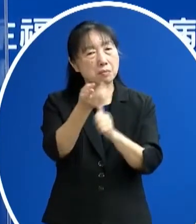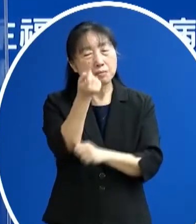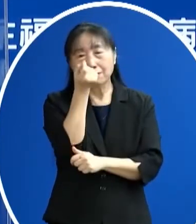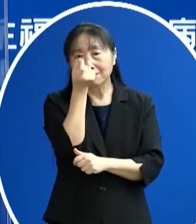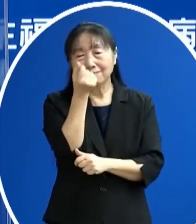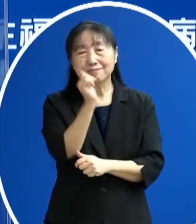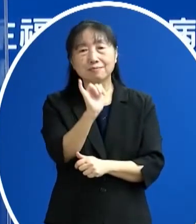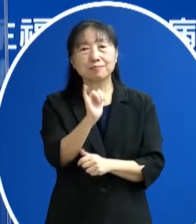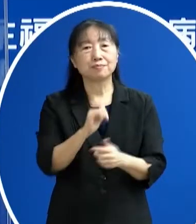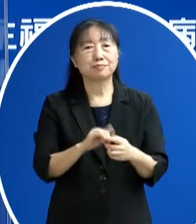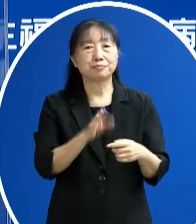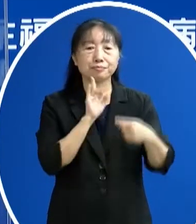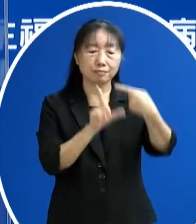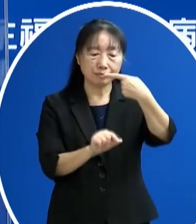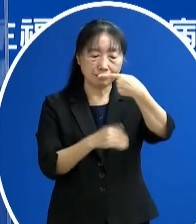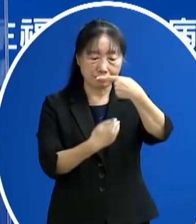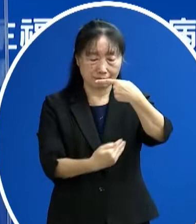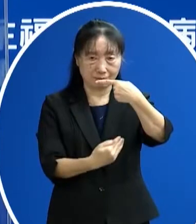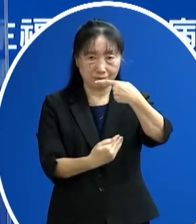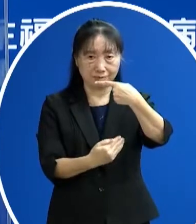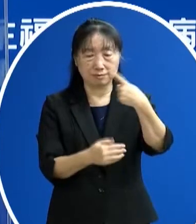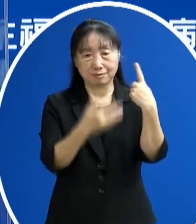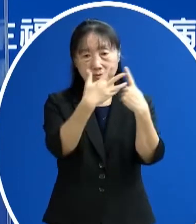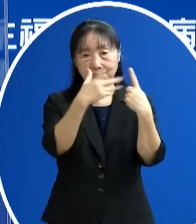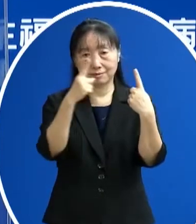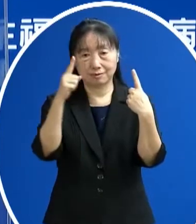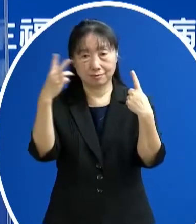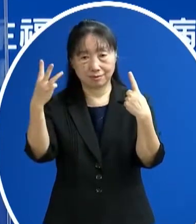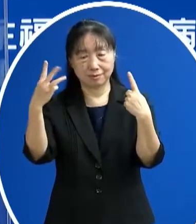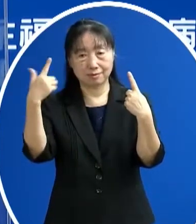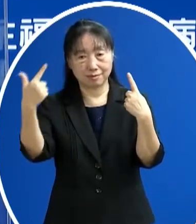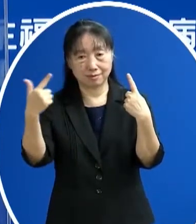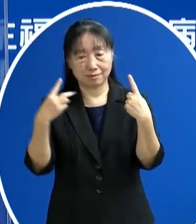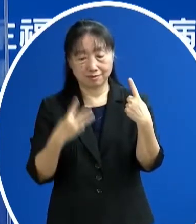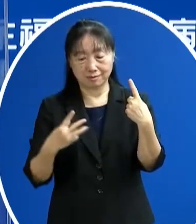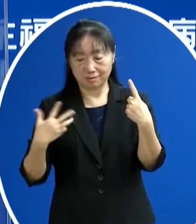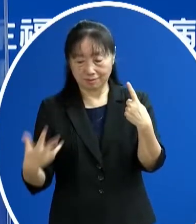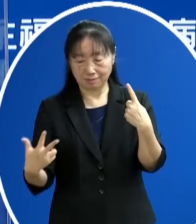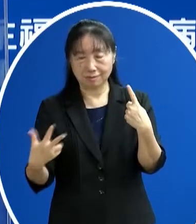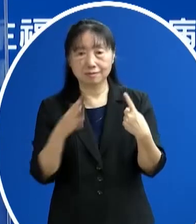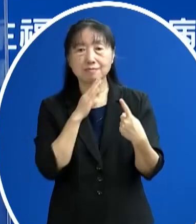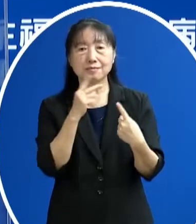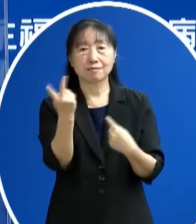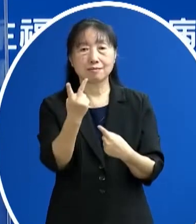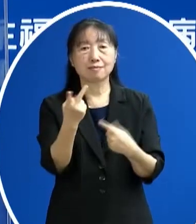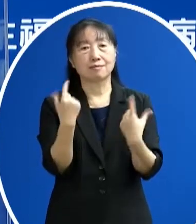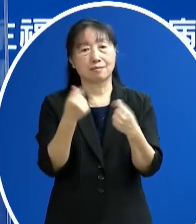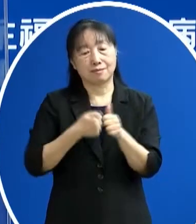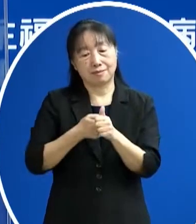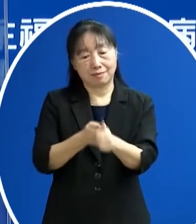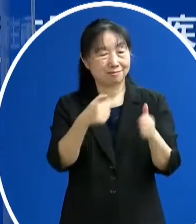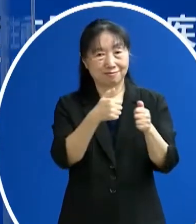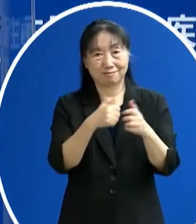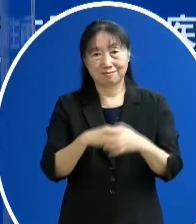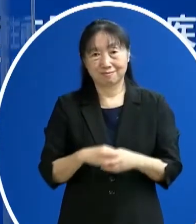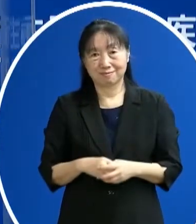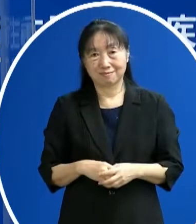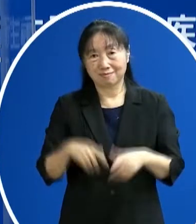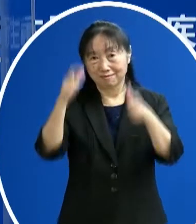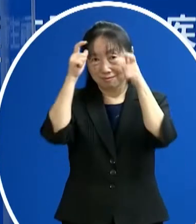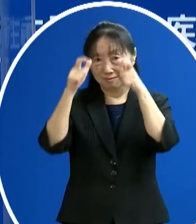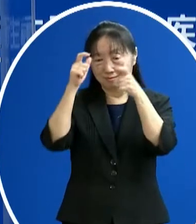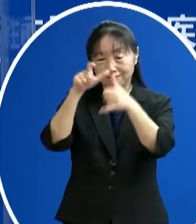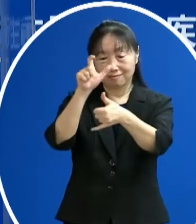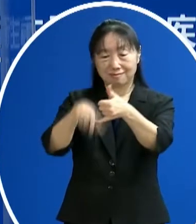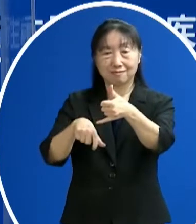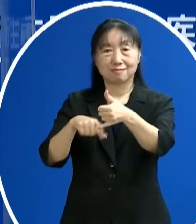小。但1月9号，哈，18136、18137，啊，那也要需要持续的观察。那高雄这个，